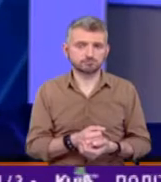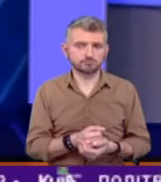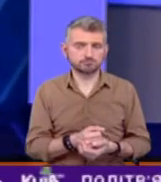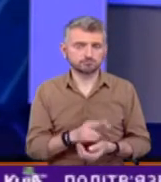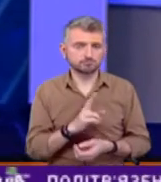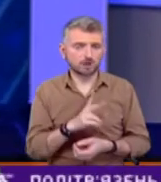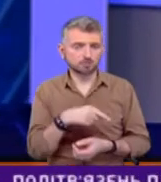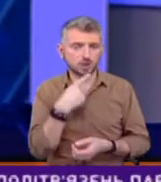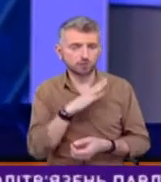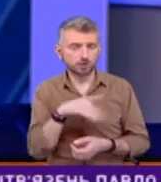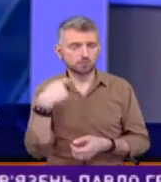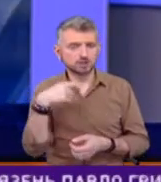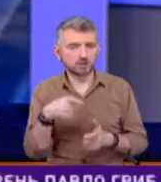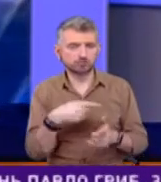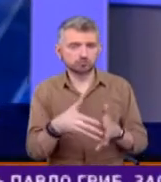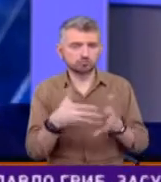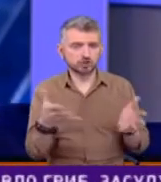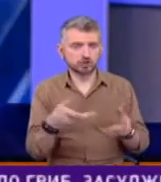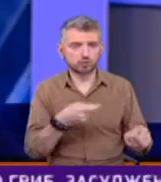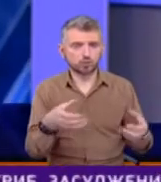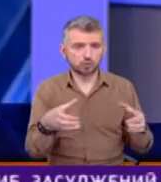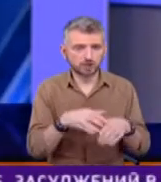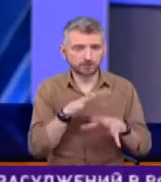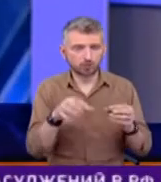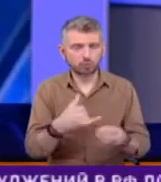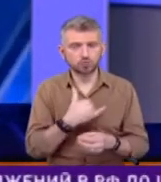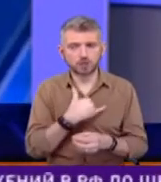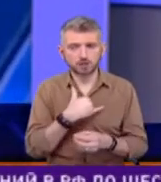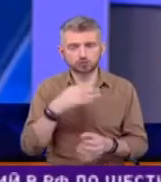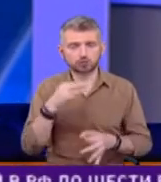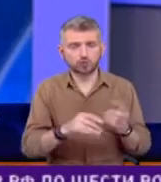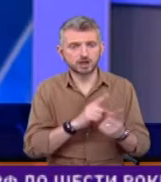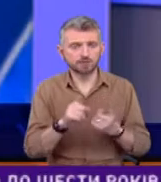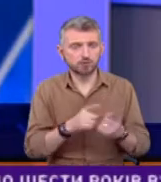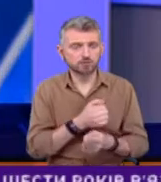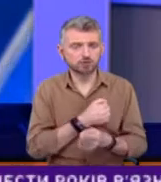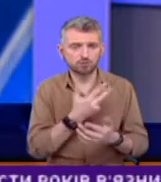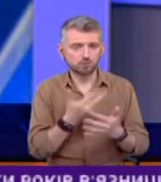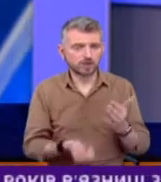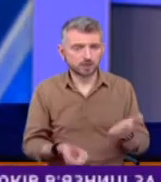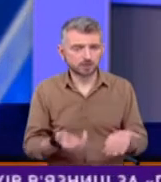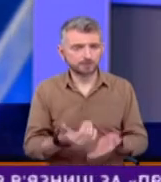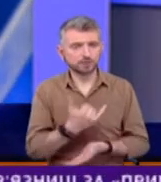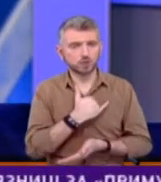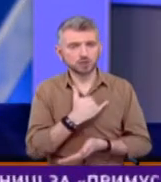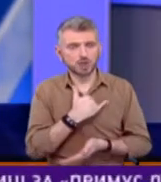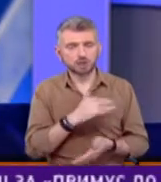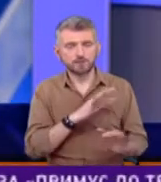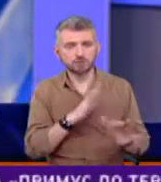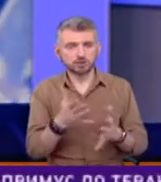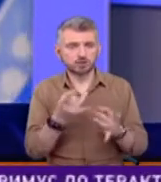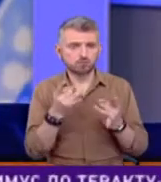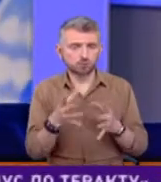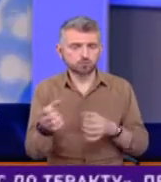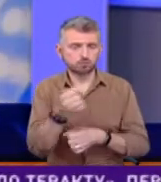говорив президент чи більшість, уряд в цілому, у нас судова реформа, на жаль, провалена. Тобто у нас відбулося